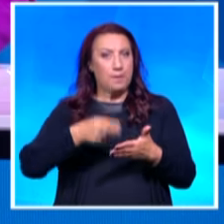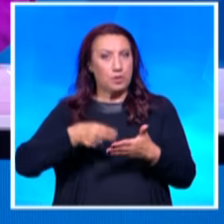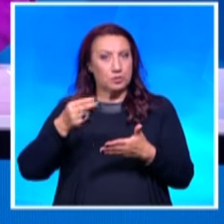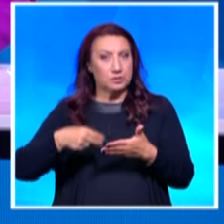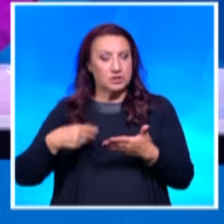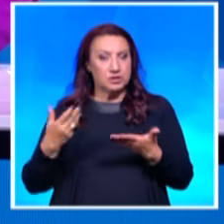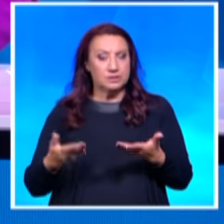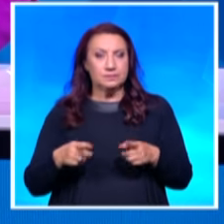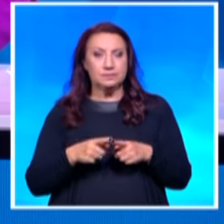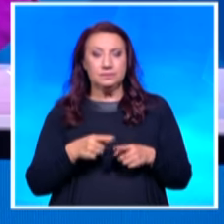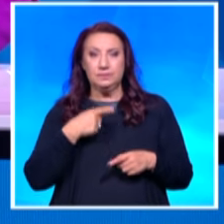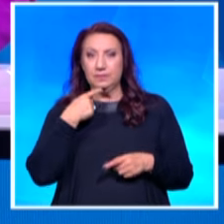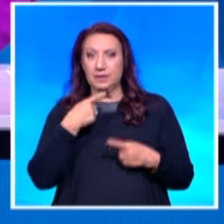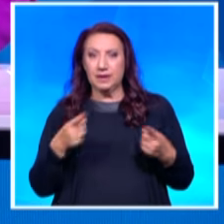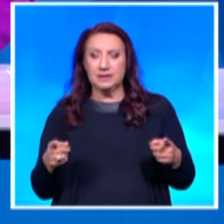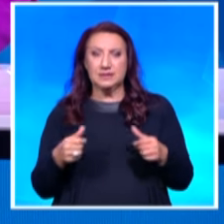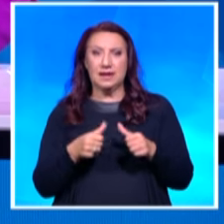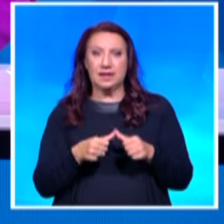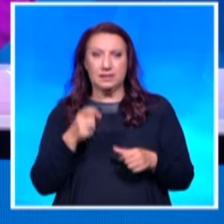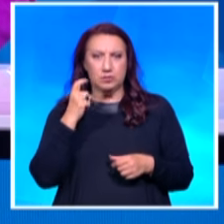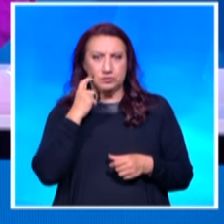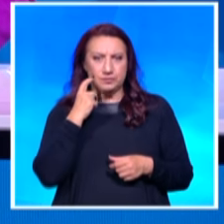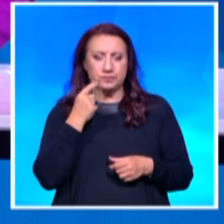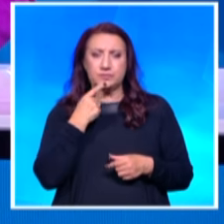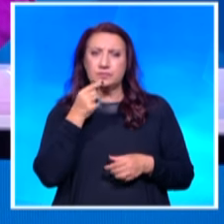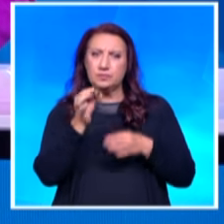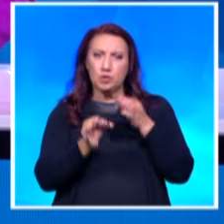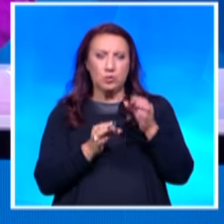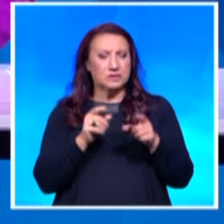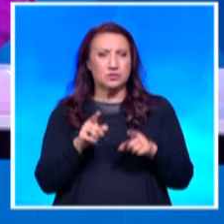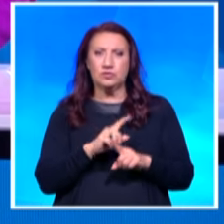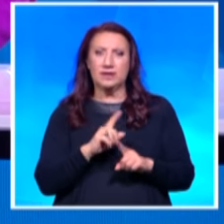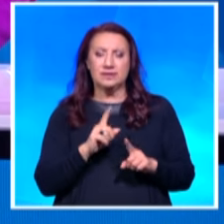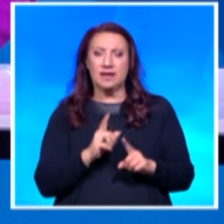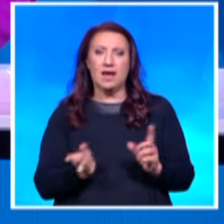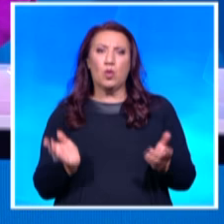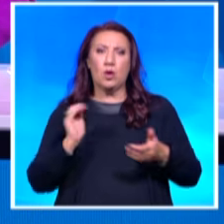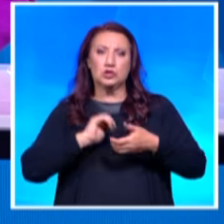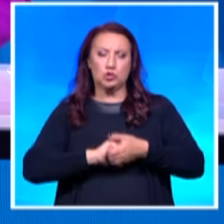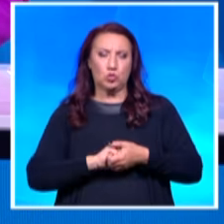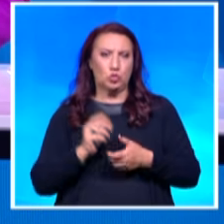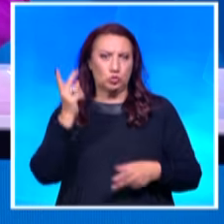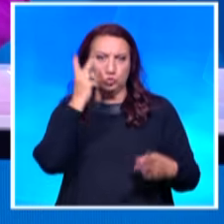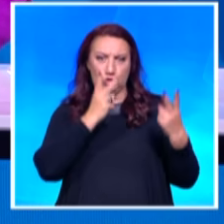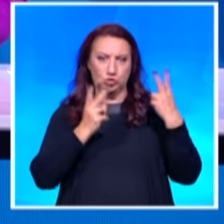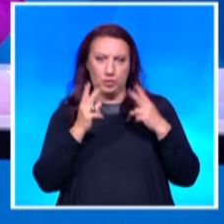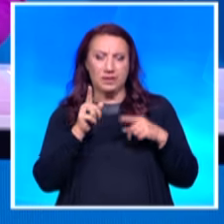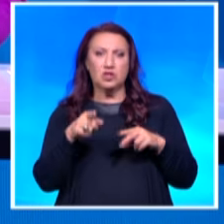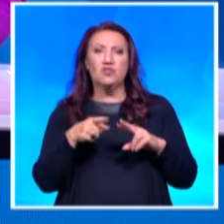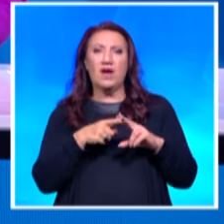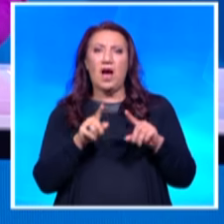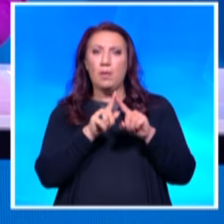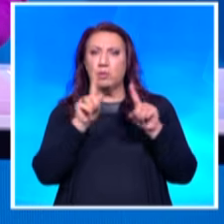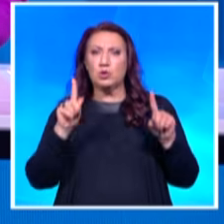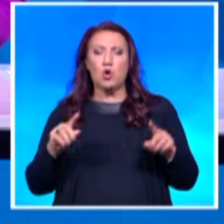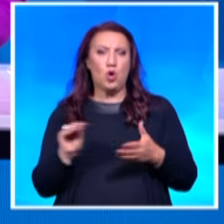уточни, че това няма да е коалиционно споразумение, а протокол. Появиха се въпроси обаче за това, кой е